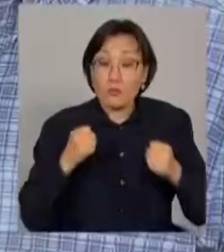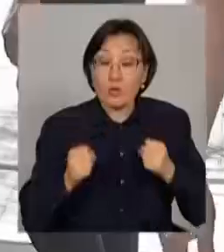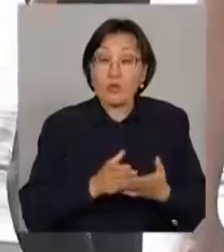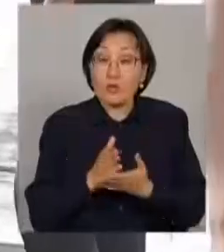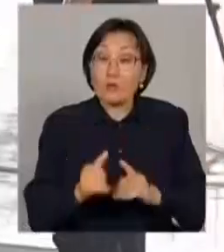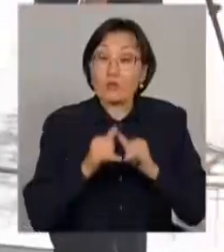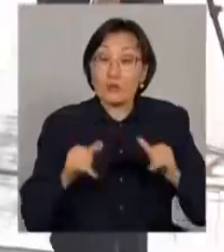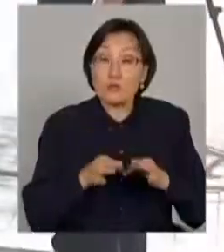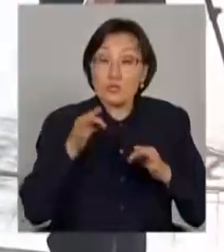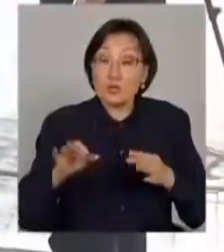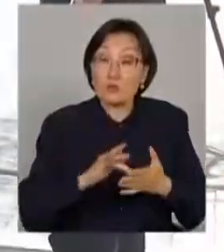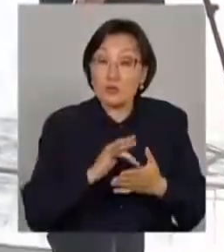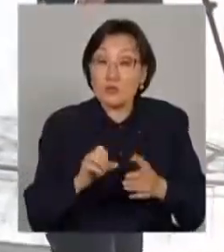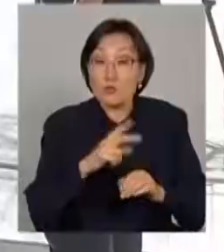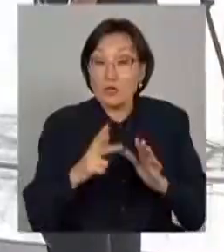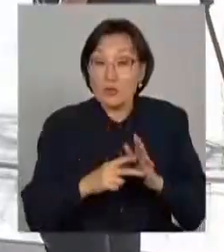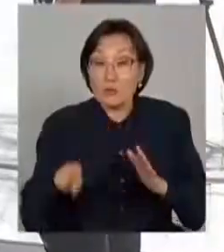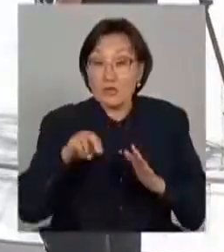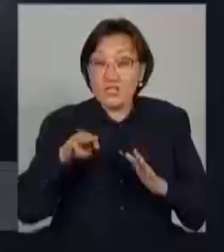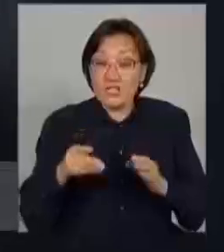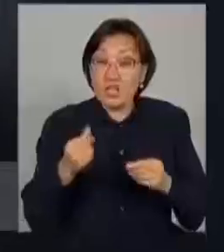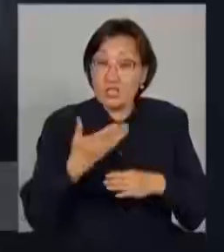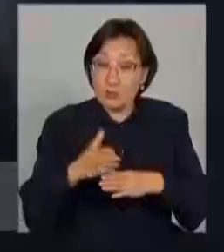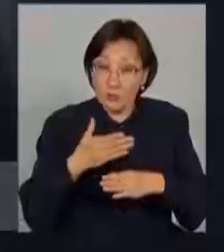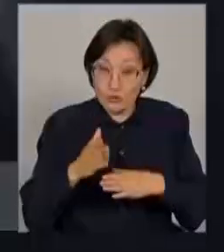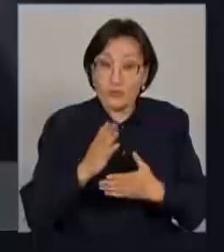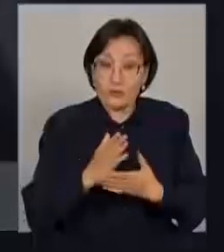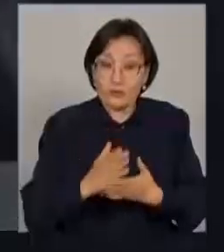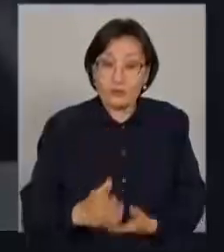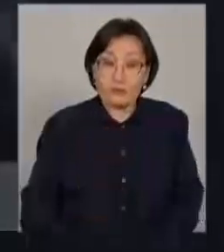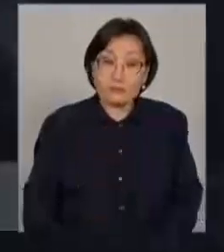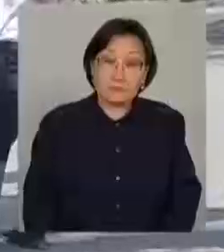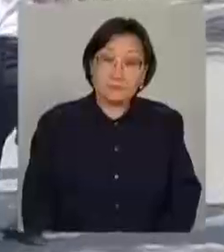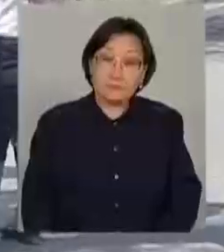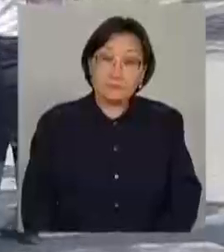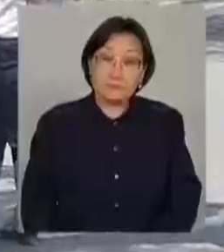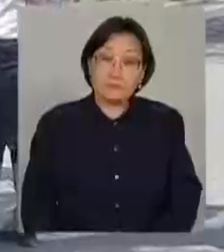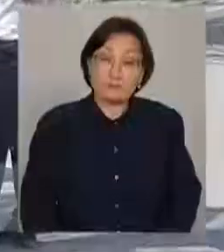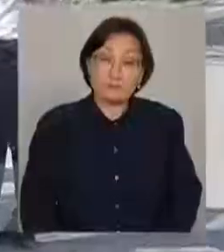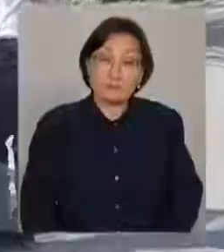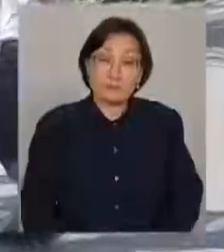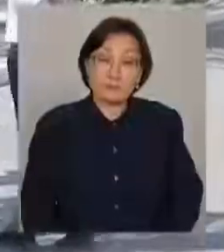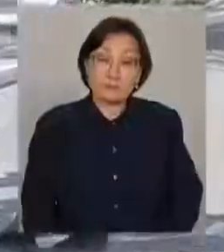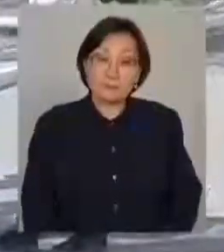дамыту үшін облыстық бюджеттен 18 миллиард теңге бөлінген. Оразай Нұртай, Нұрбек Шайден, Алматы телеарнасы, Атырау.